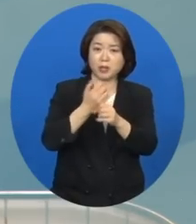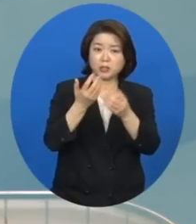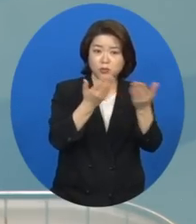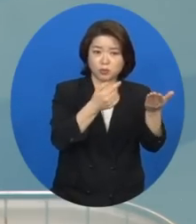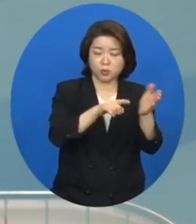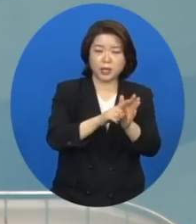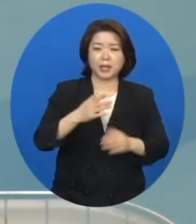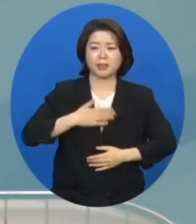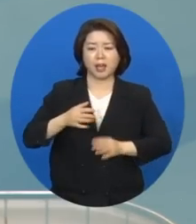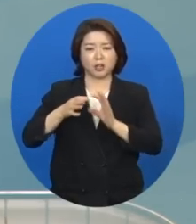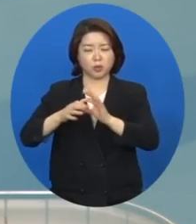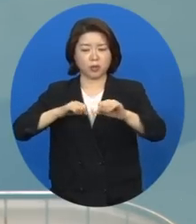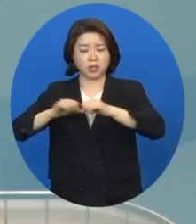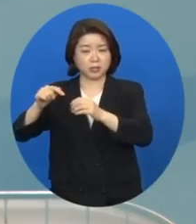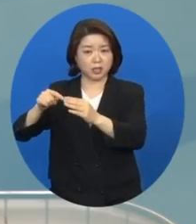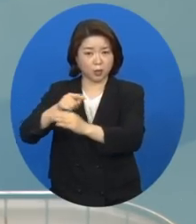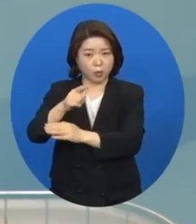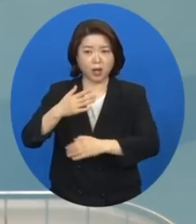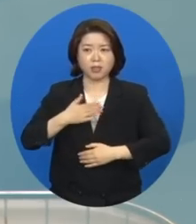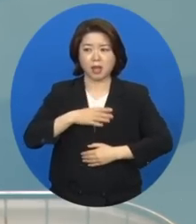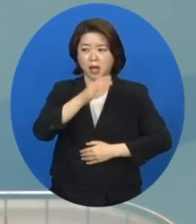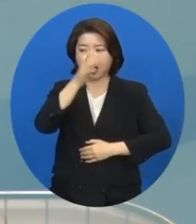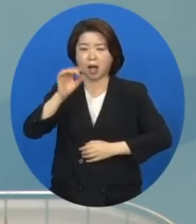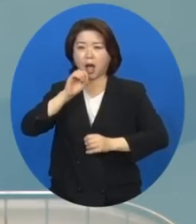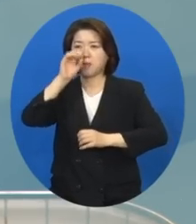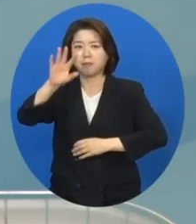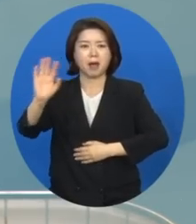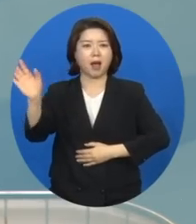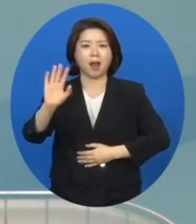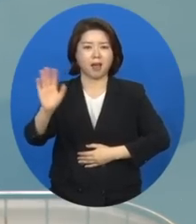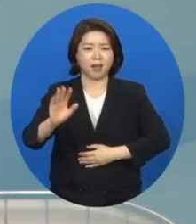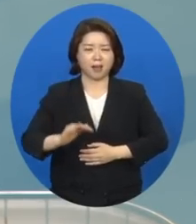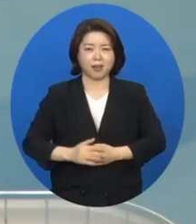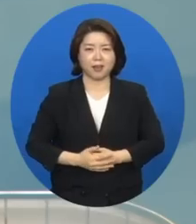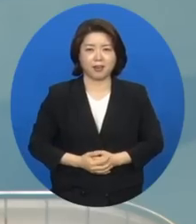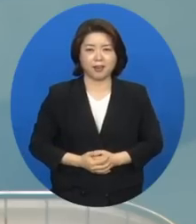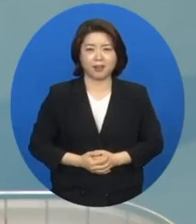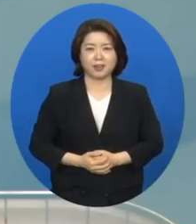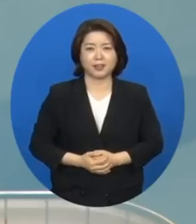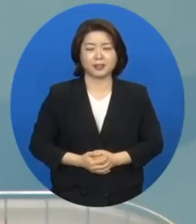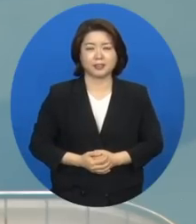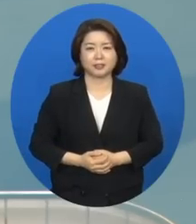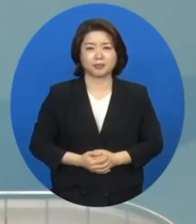통하여 역사하신 것 외에는 내가 감히 말하지 아니하노라.